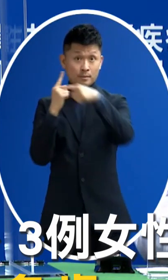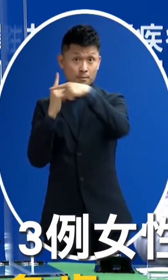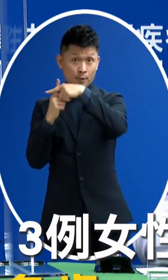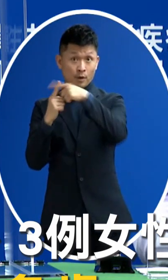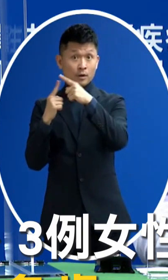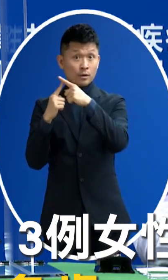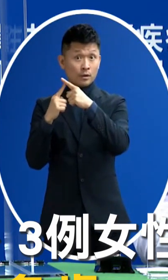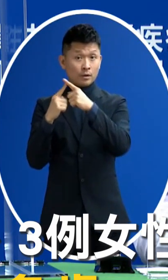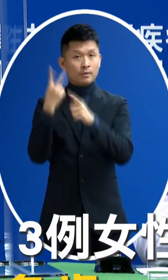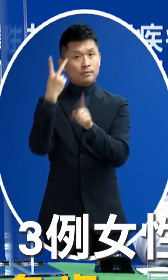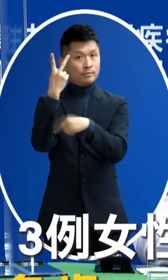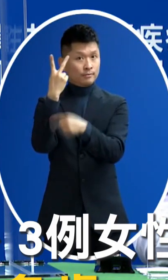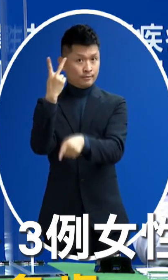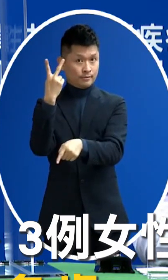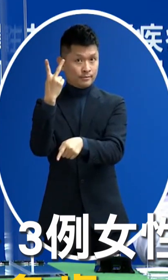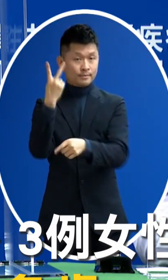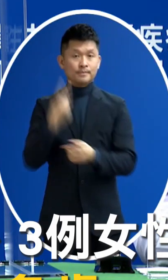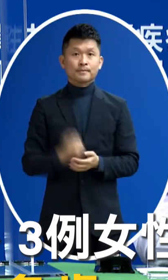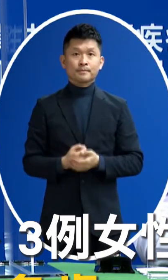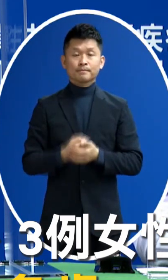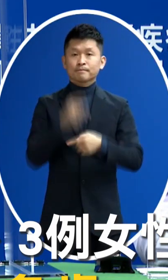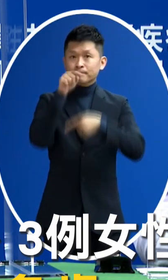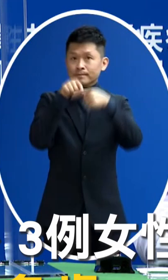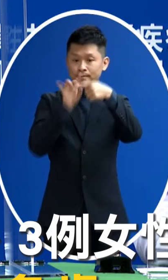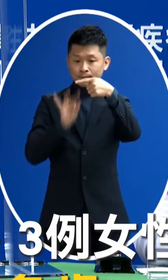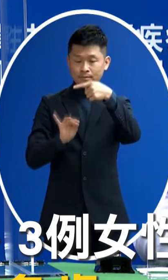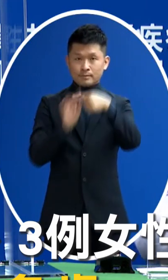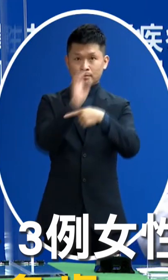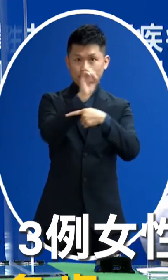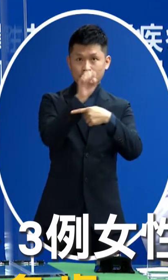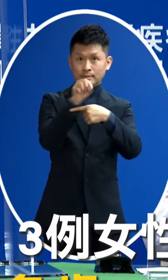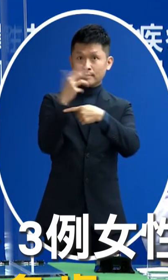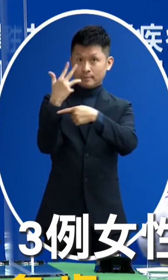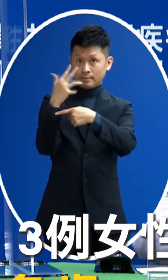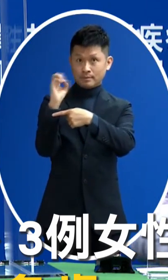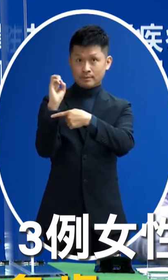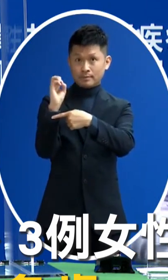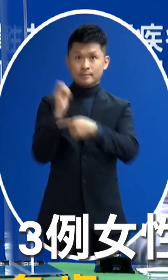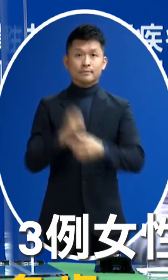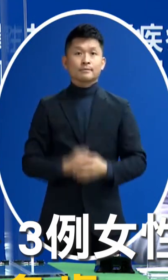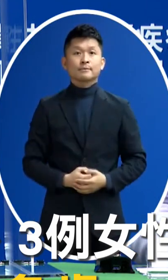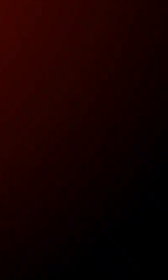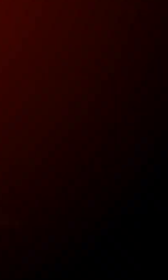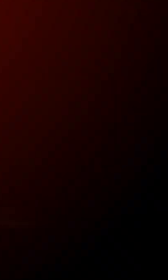那阳性的人数是2人，那百分比是 0.80%。